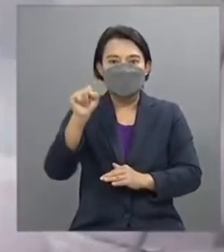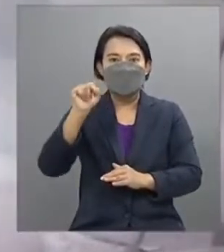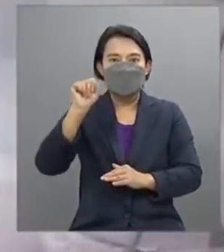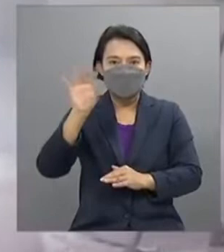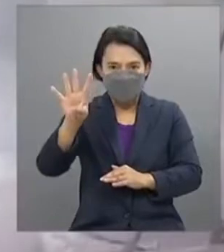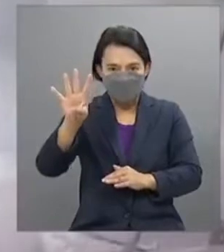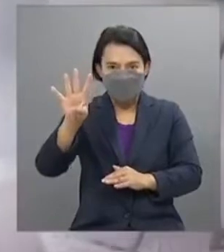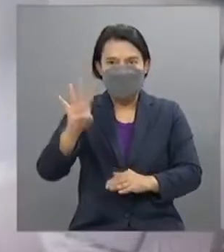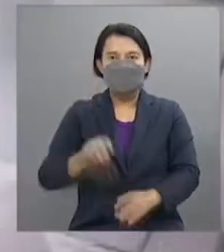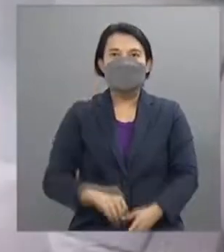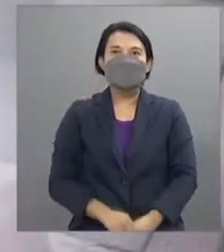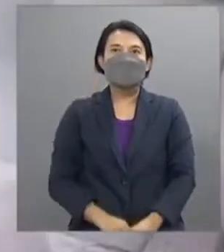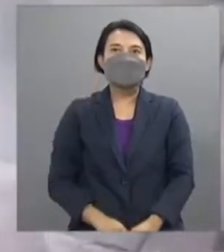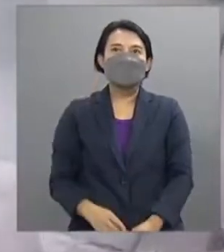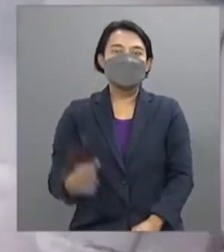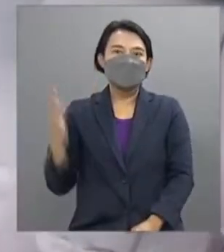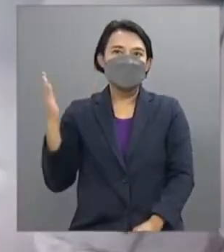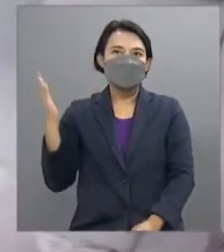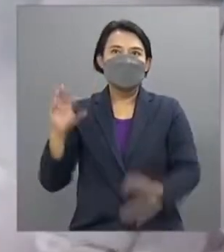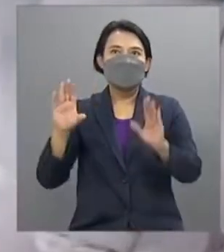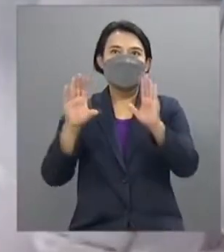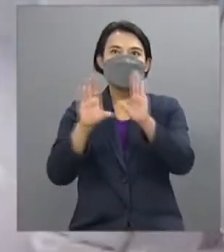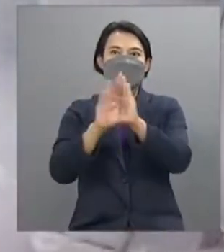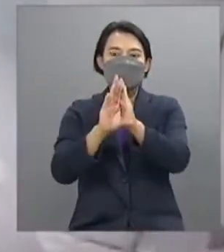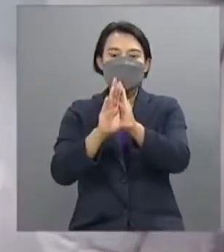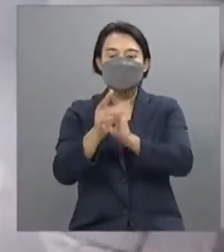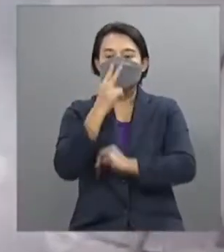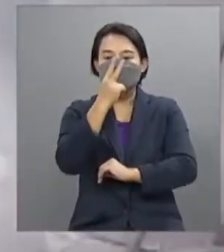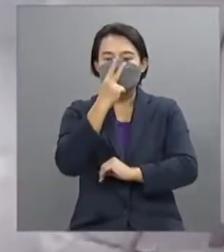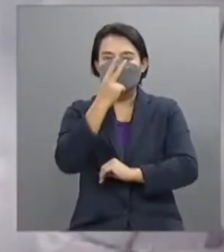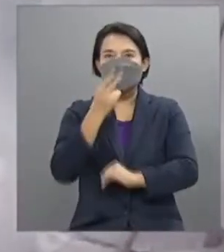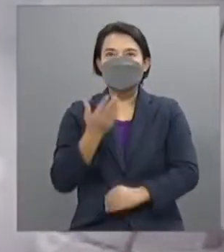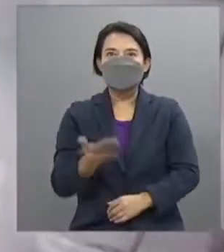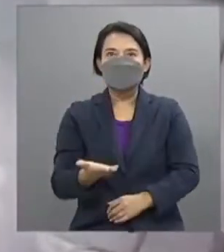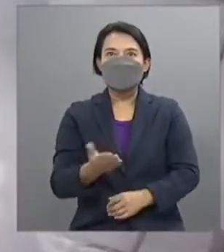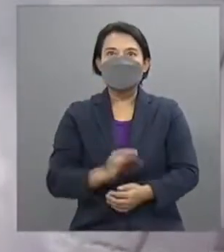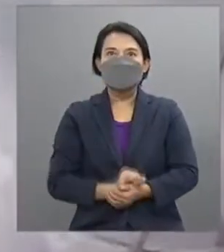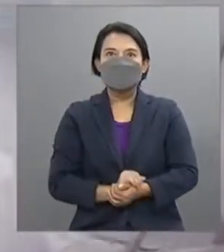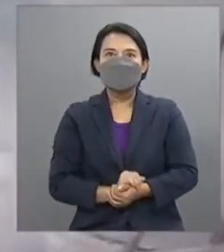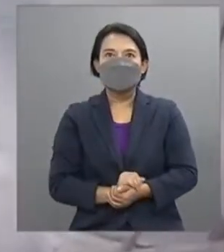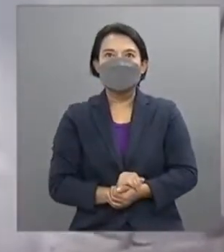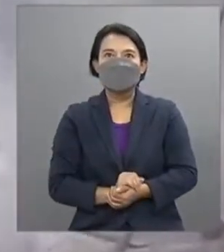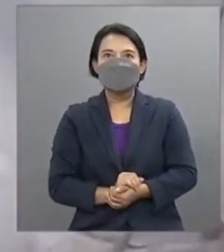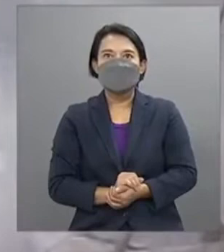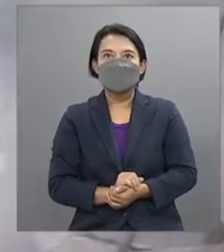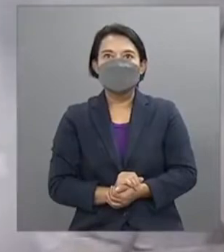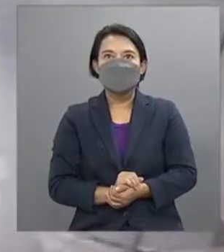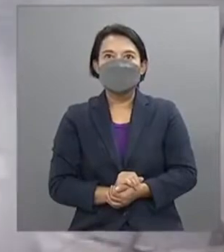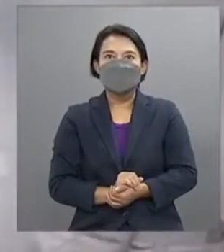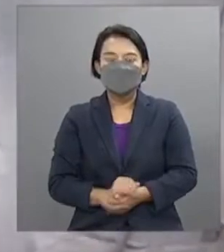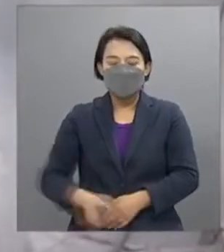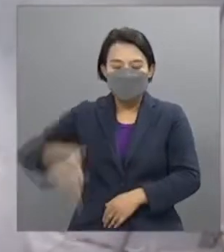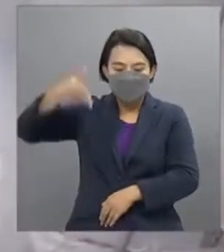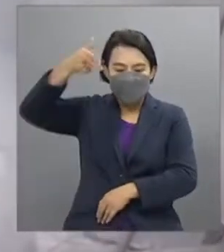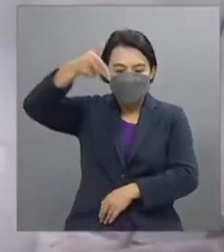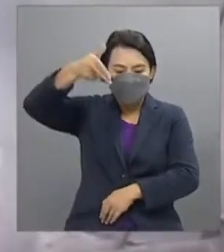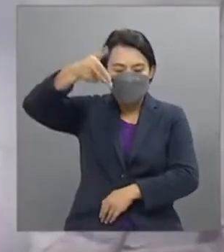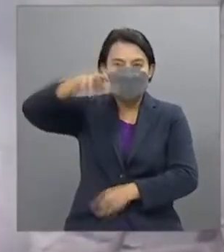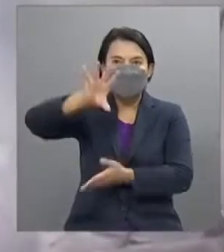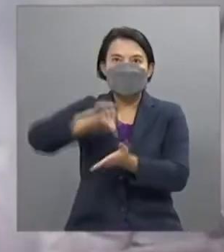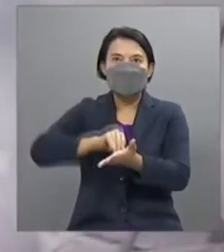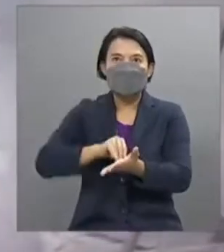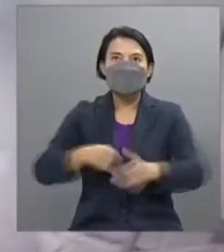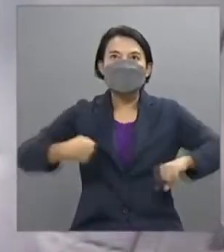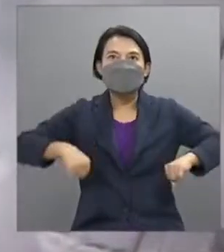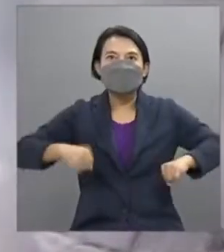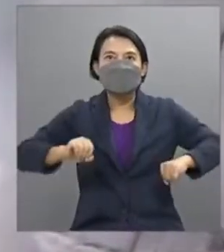คุณผู้ชมคะดูภาพนี้นี่เป็นอุบัติเหตุค่ะกล้องวงจรปิดบันทึกภาพไว้ได้นะคะที่ซอยเจ